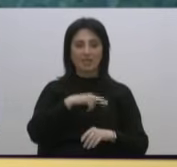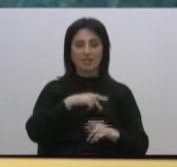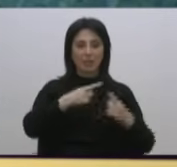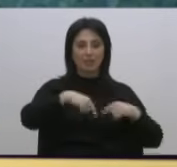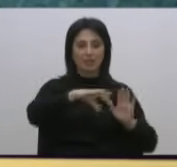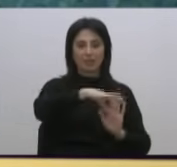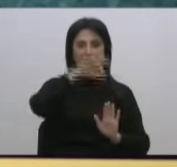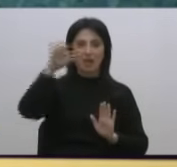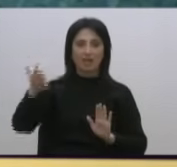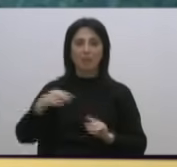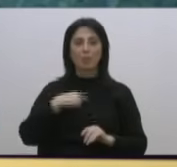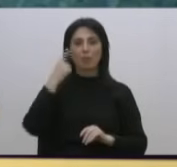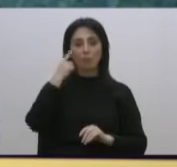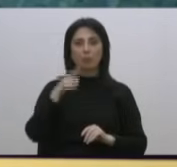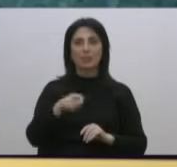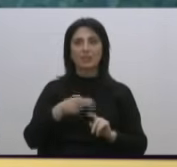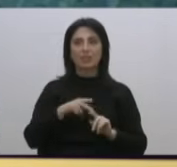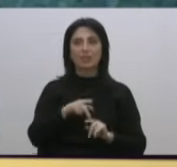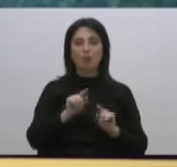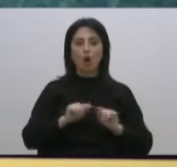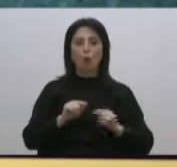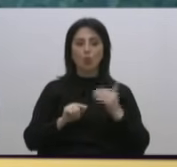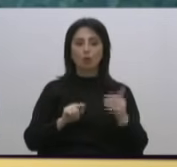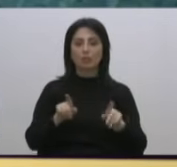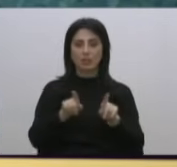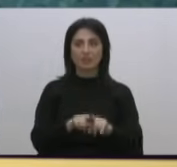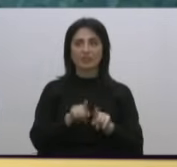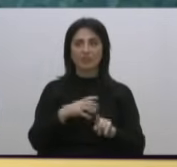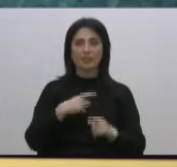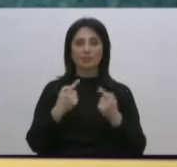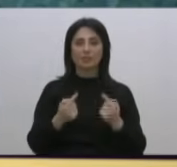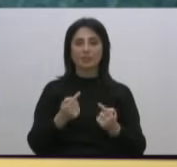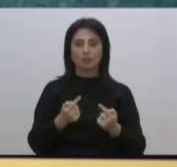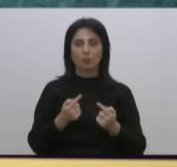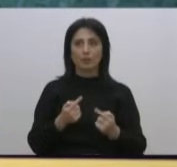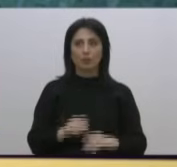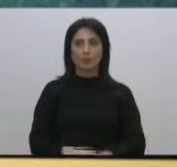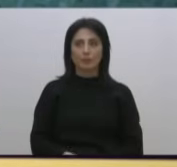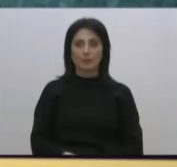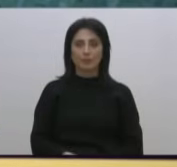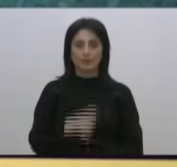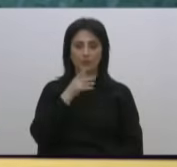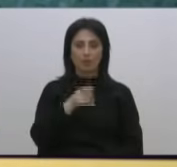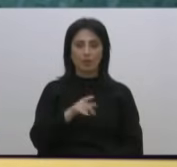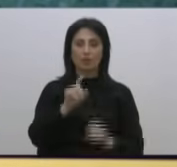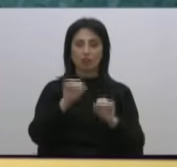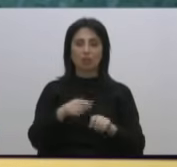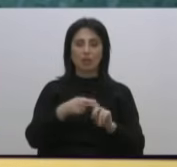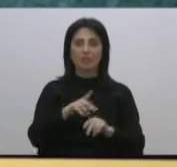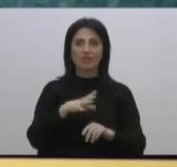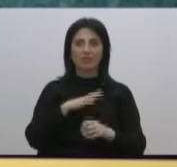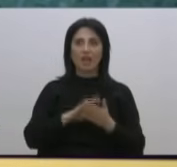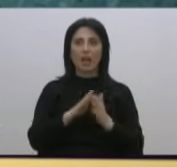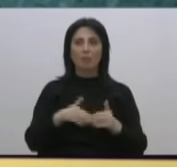საპარლამენტო წიაღიდან, ამიტომ ფიქრობ, რომ ეს ოპოზიციისთვისაც მნიშვნელოვანი მომენტი არის, შესაძლო ამითაც